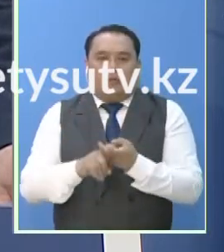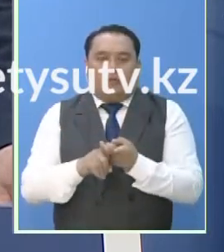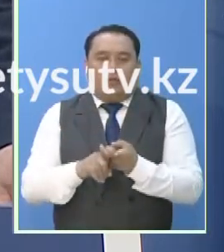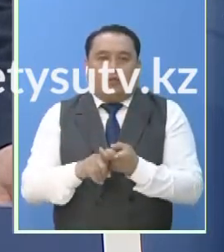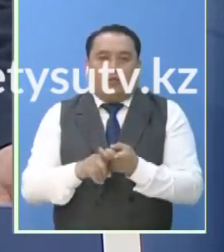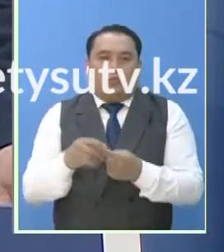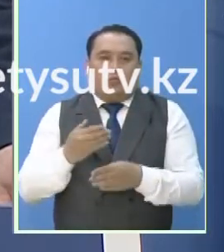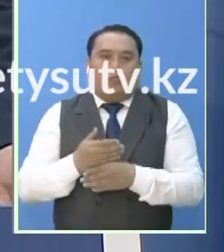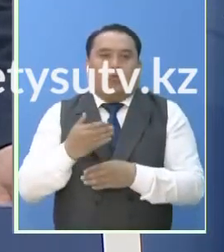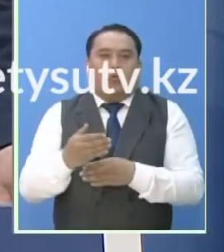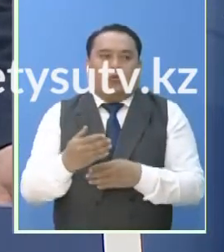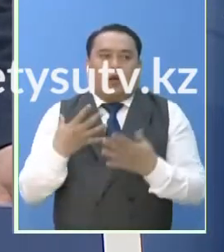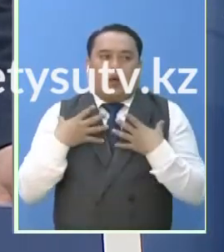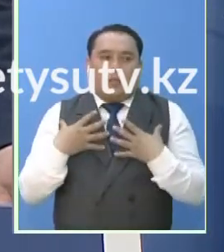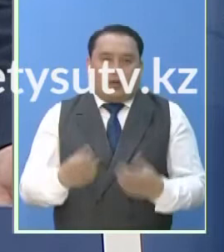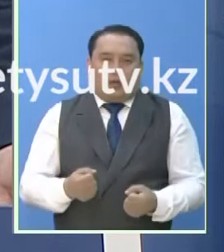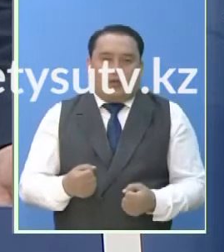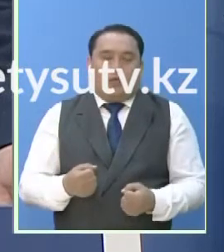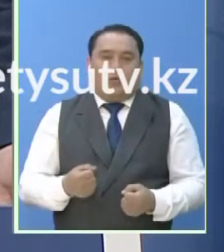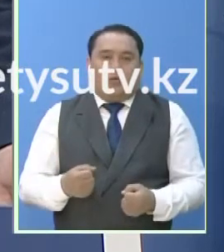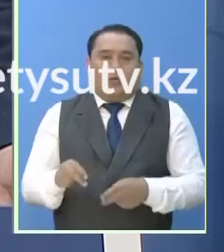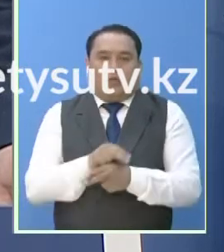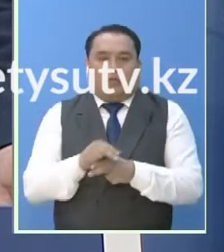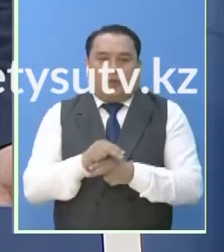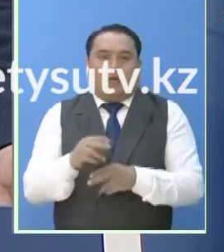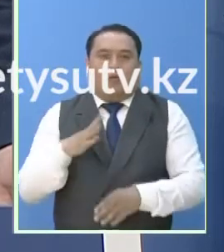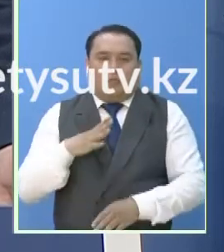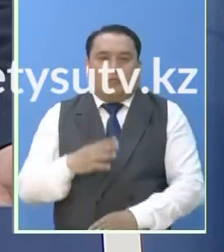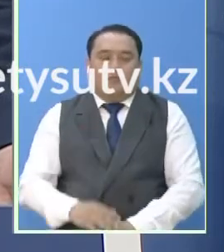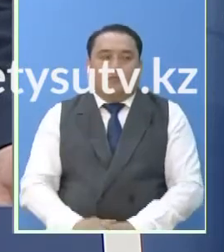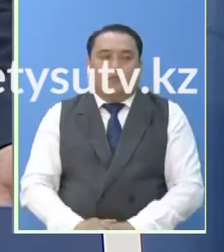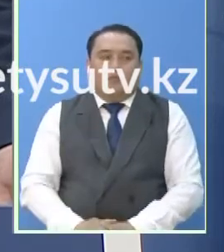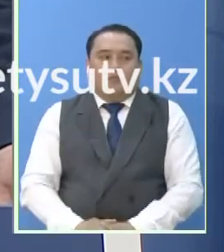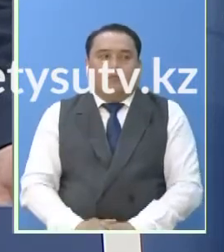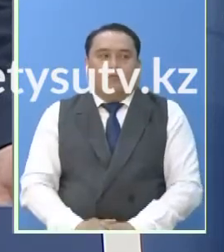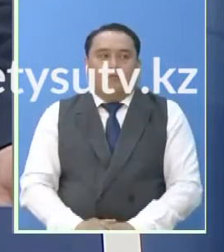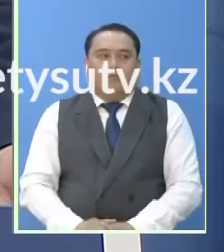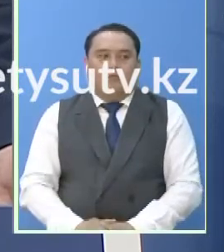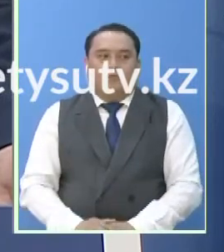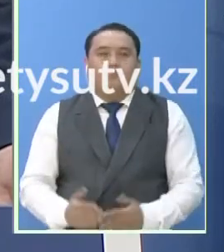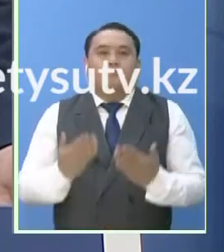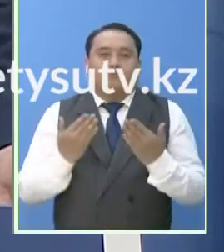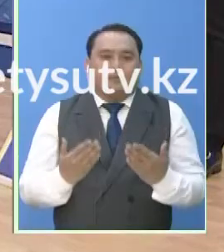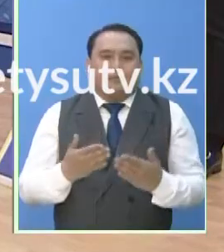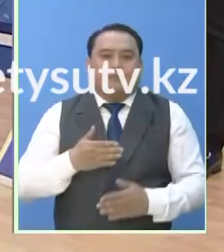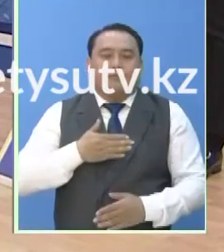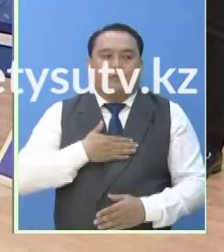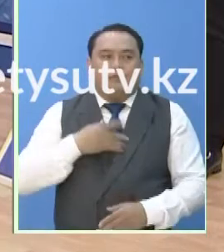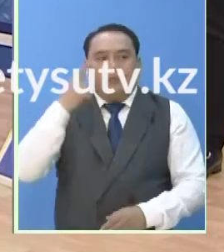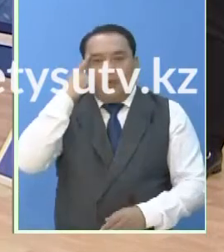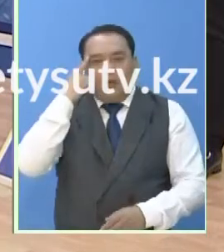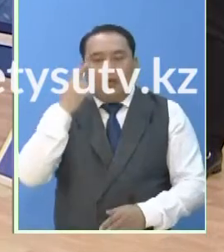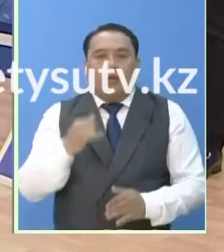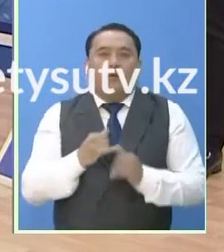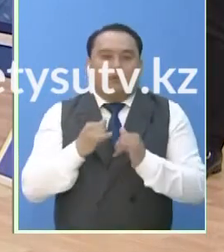жатып, сөйтип, былайша айтканда аман эсен эмделип чыкканбыз мисалы. Соган карамастан мисалы мен азыр мен ойлойм, ар